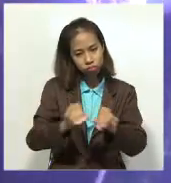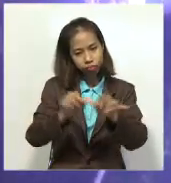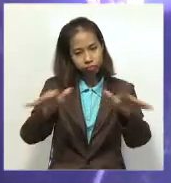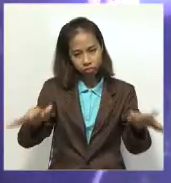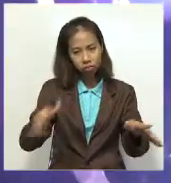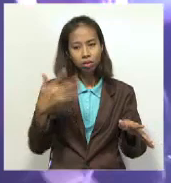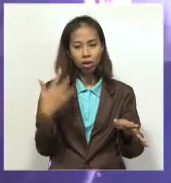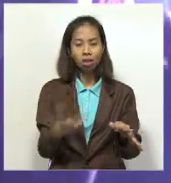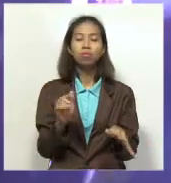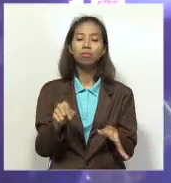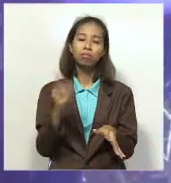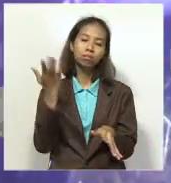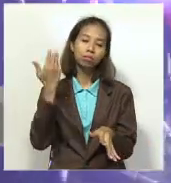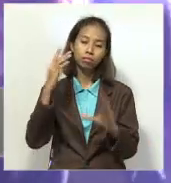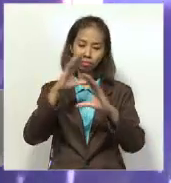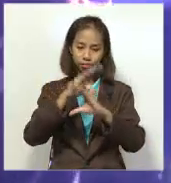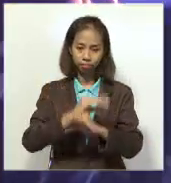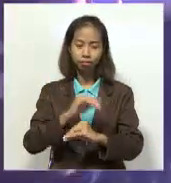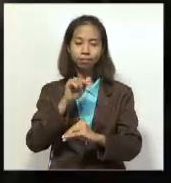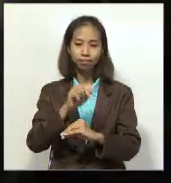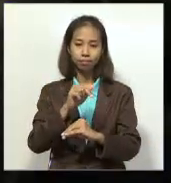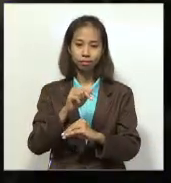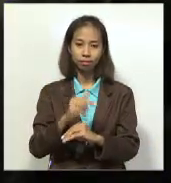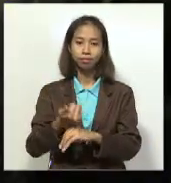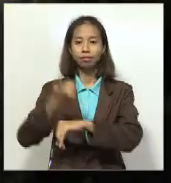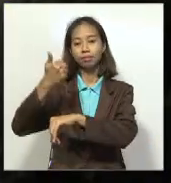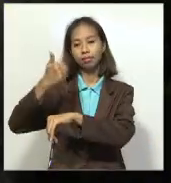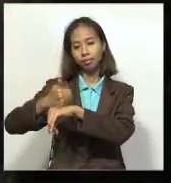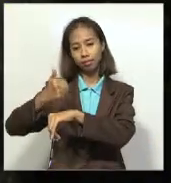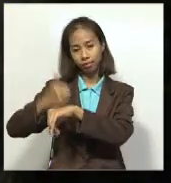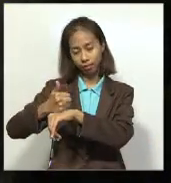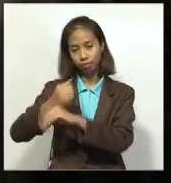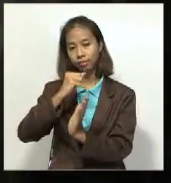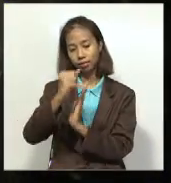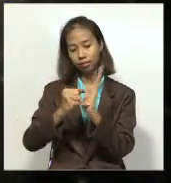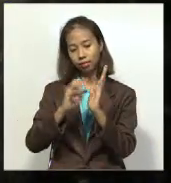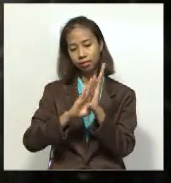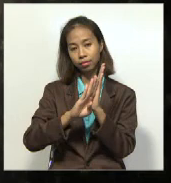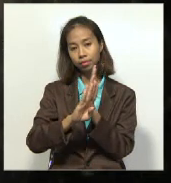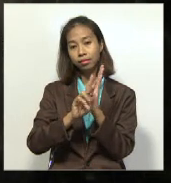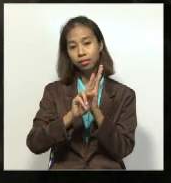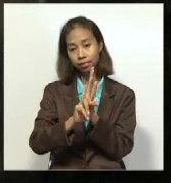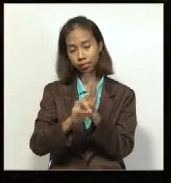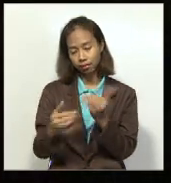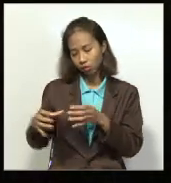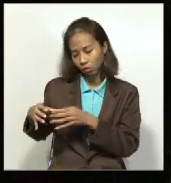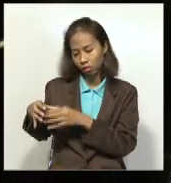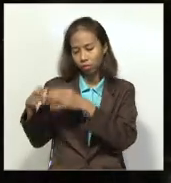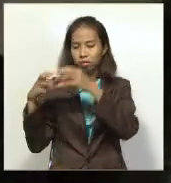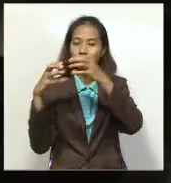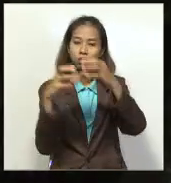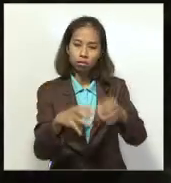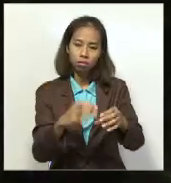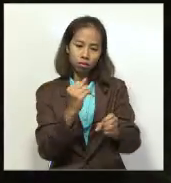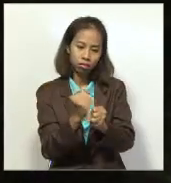ค่ะซึ่งเมื่อกลางดึกที่ผ่านมานะคะท่านนิรัตพงศิษฐิถาวรผู้ว่าราชการจังหวัดบึงกาฬนำทีมเจ้าหน้าที่ทุกหน่ว